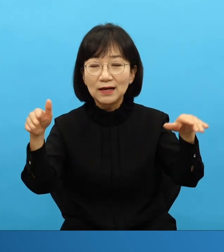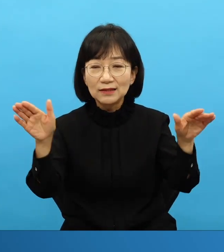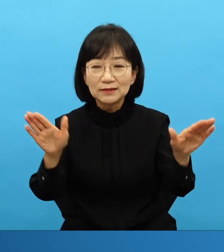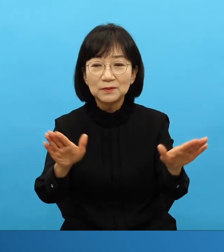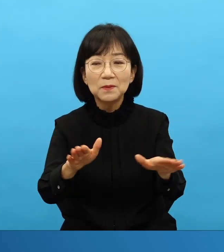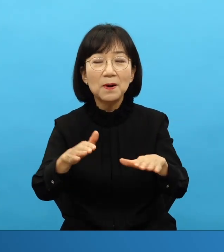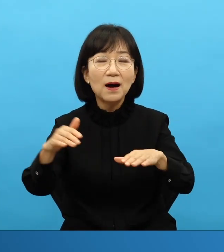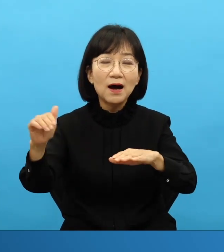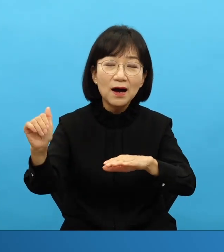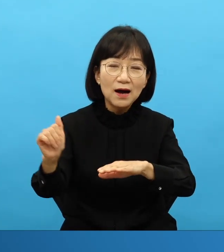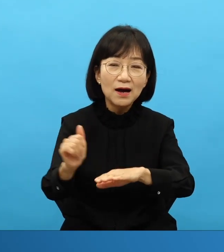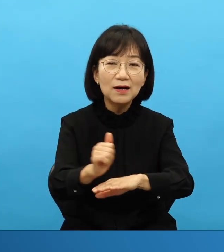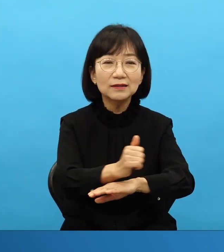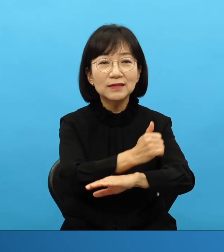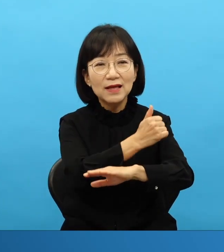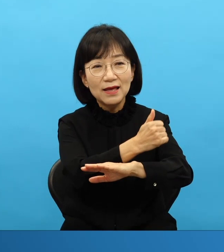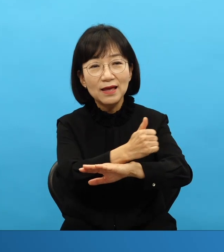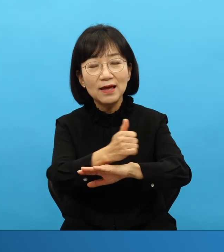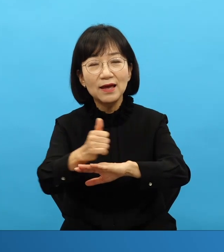천사는